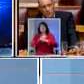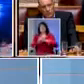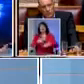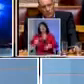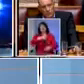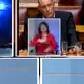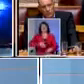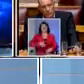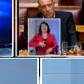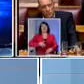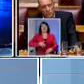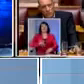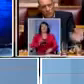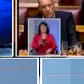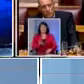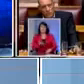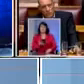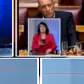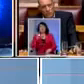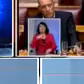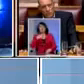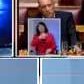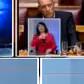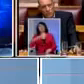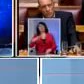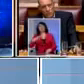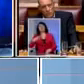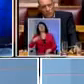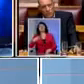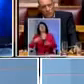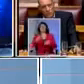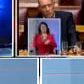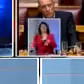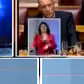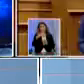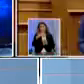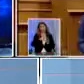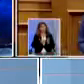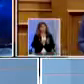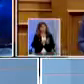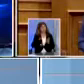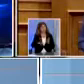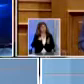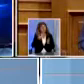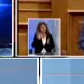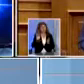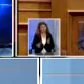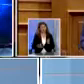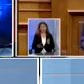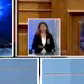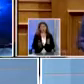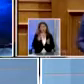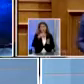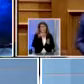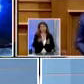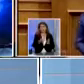Πάμε στο κομμάτι αυτό το οποίο λέει ο Σπύρος. Τώρα, η συζήτηση η οποία έχει ανοίξει μετά την υπερψήφιση του εκλογικού νόμου από εσάς, από την Ένωση Κεντρών, για